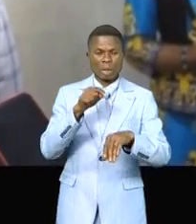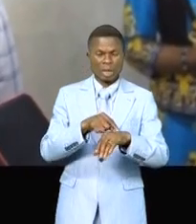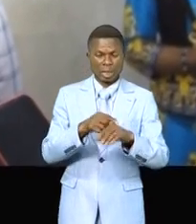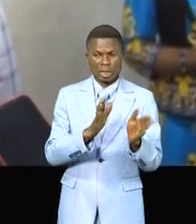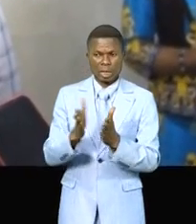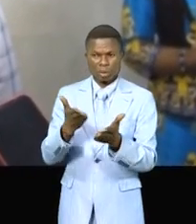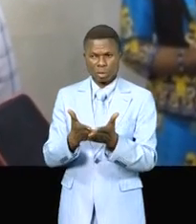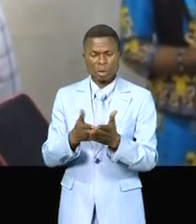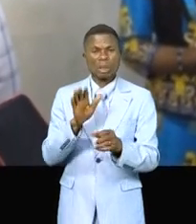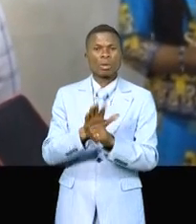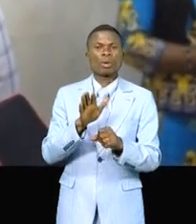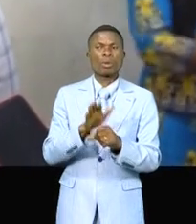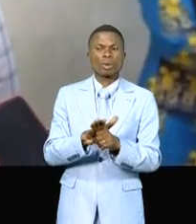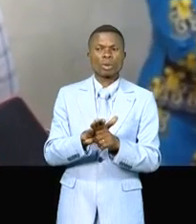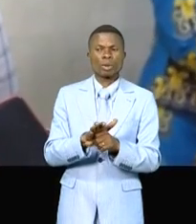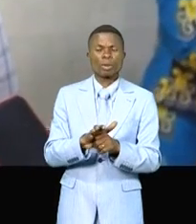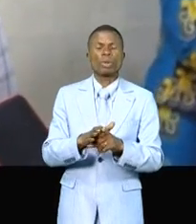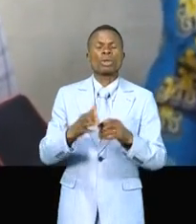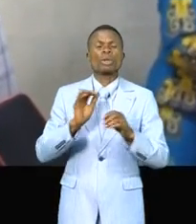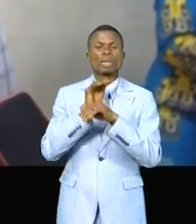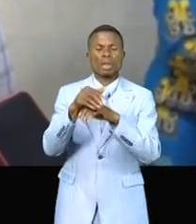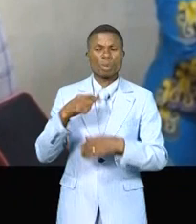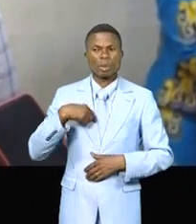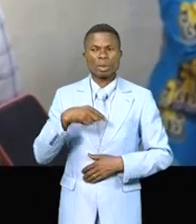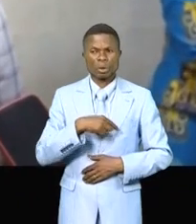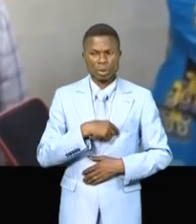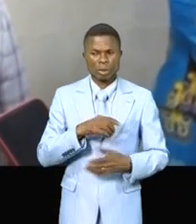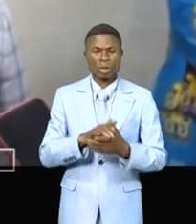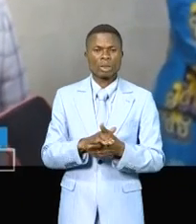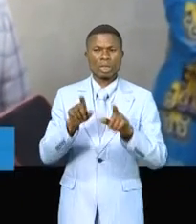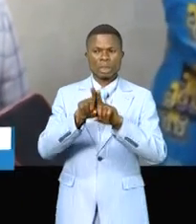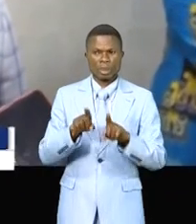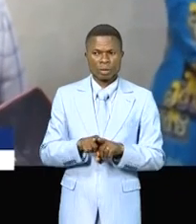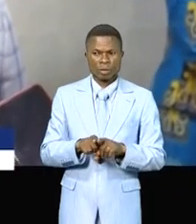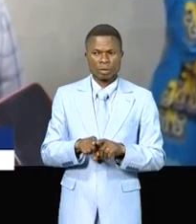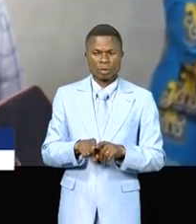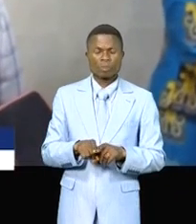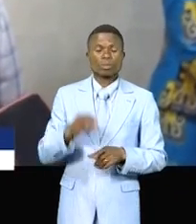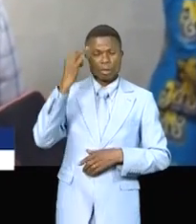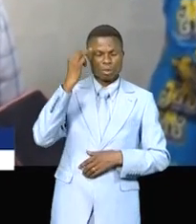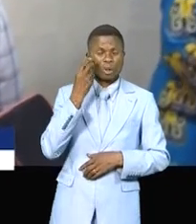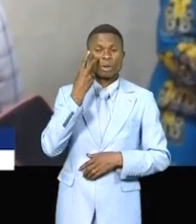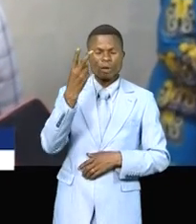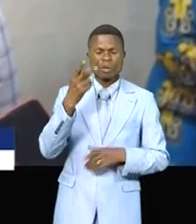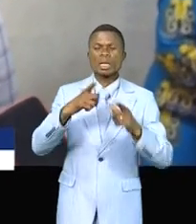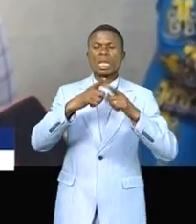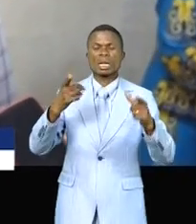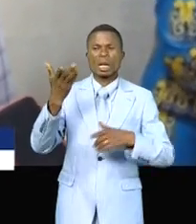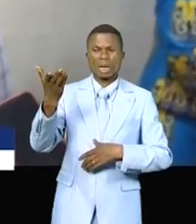bon nombre de nos préoccupations. Il a une vision assez large